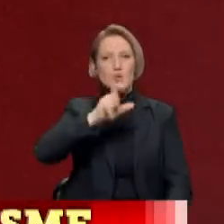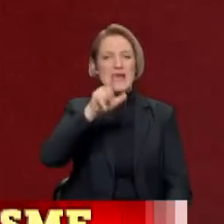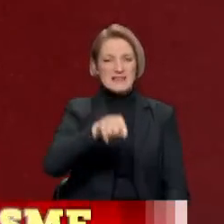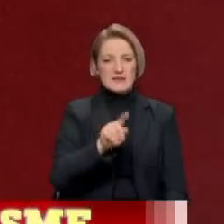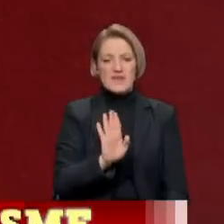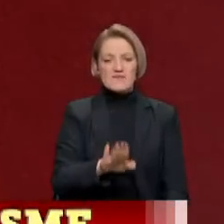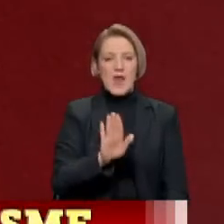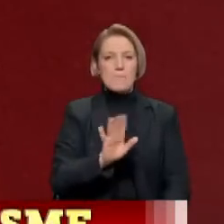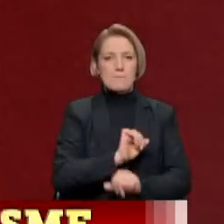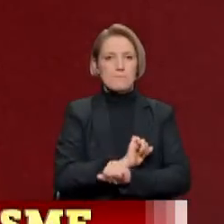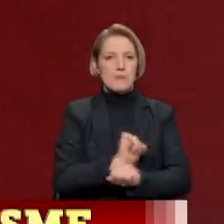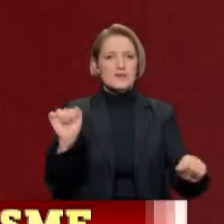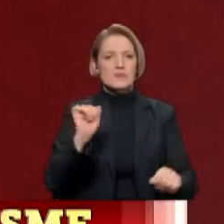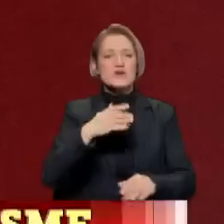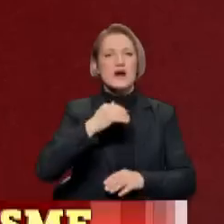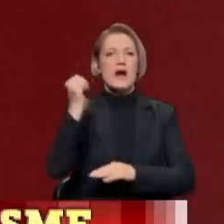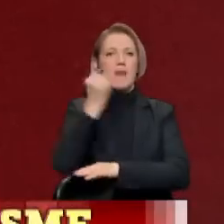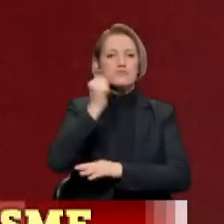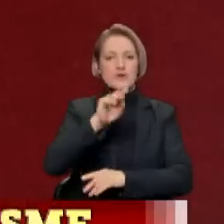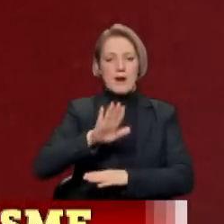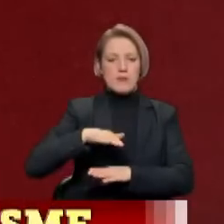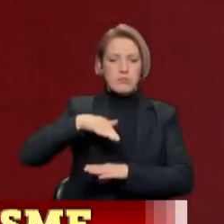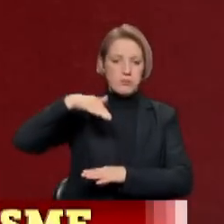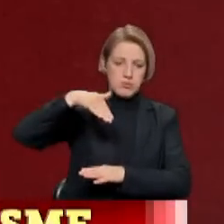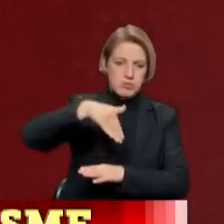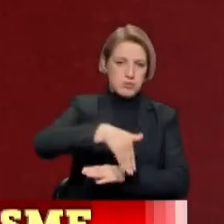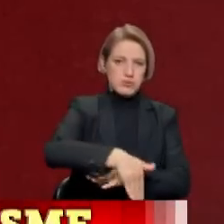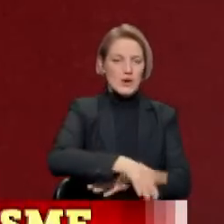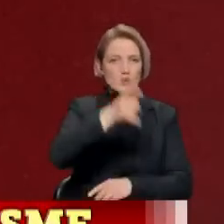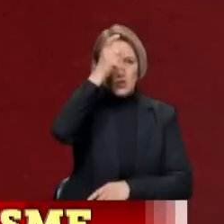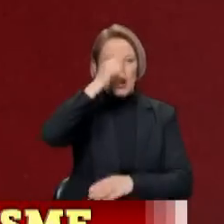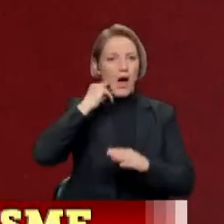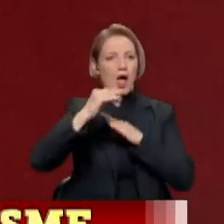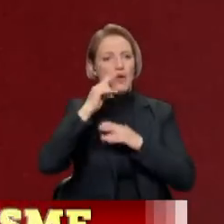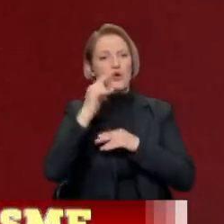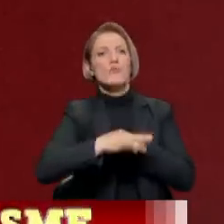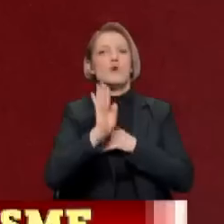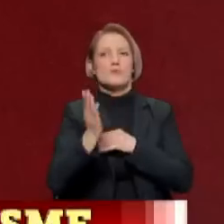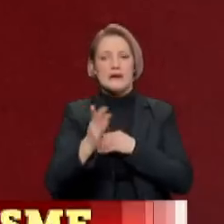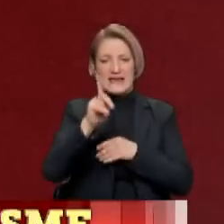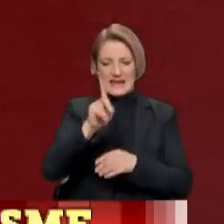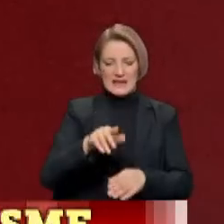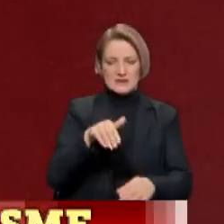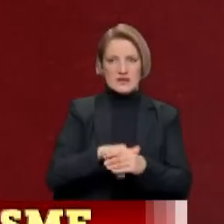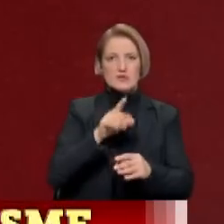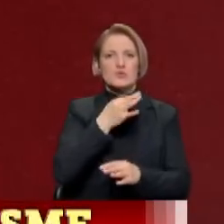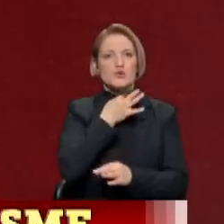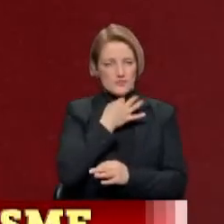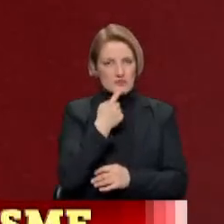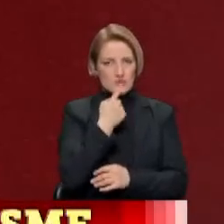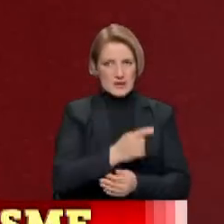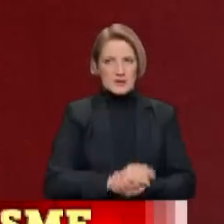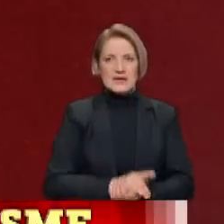gibi 85 milyonun nasıl uçuruma sürüklendiğini görmüyor mu? Buna dur diyecek ilk seçimde. Zaten ilk seçim, bakın bunu lütfen